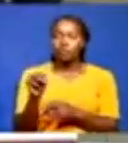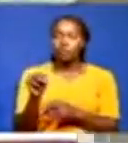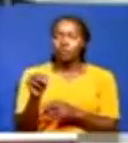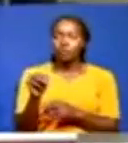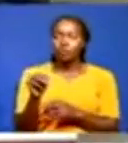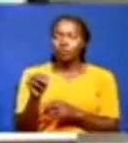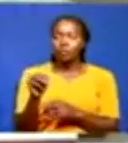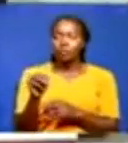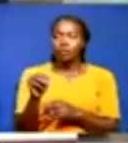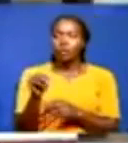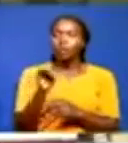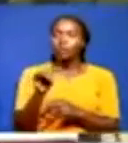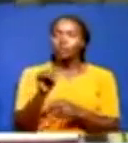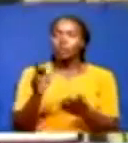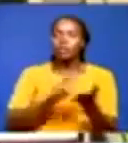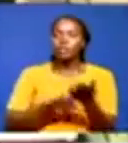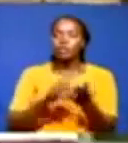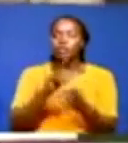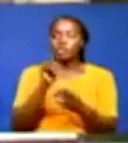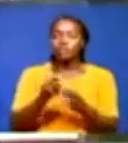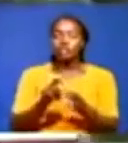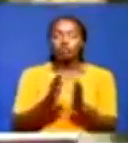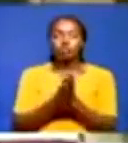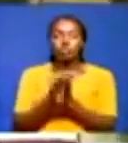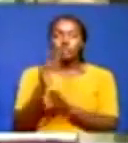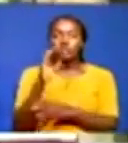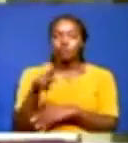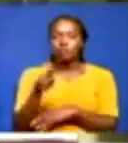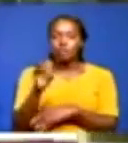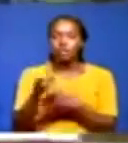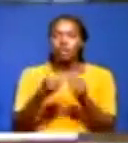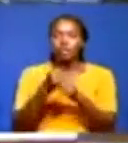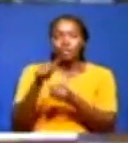1,233,852 ambao walisajiliwa kufanya mtihani wa kitaifa wa KCPE mwaka huu,